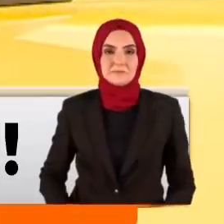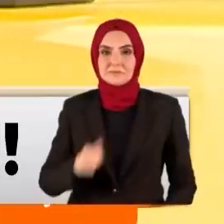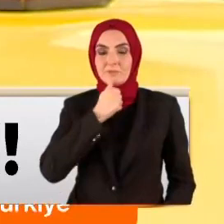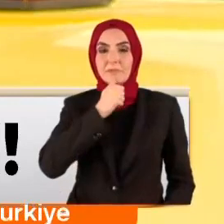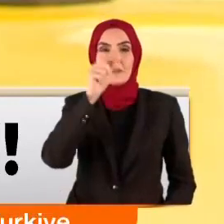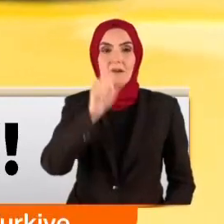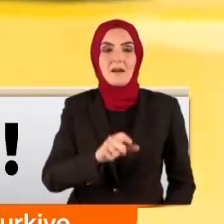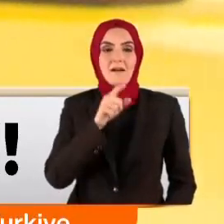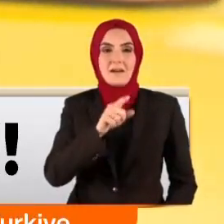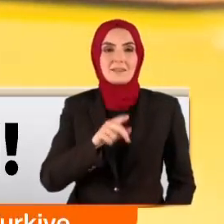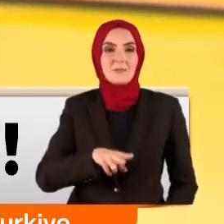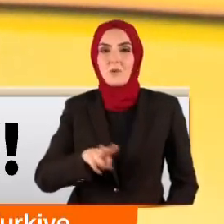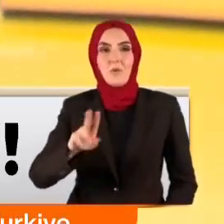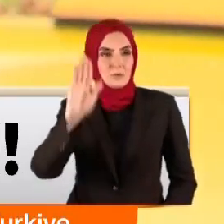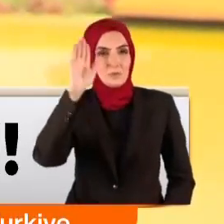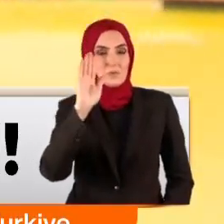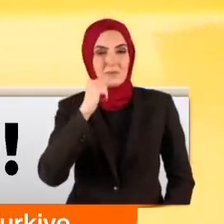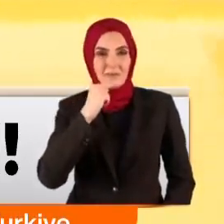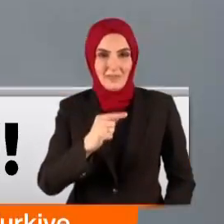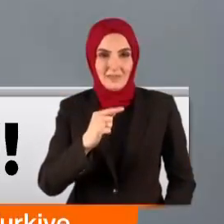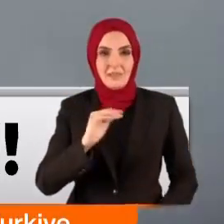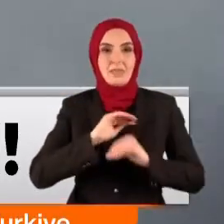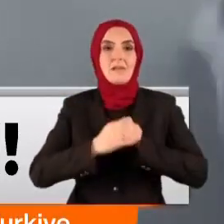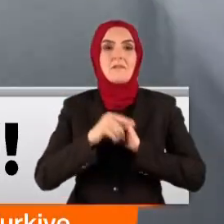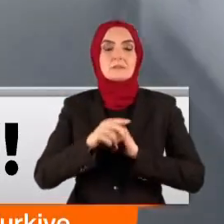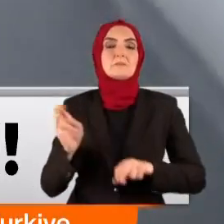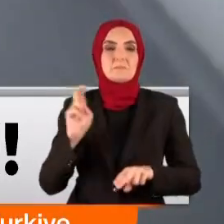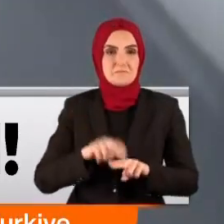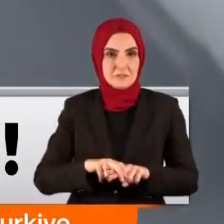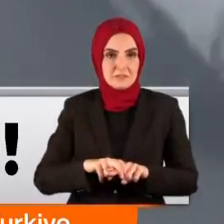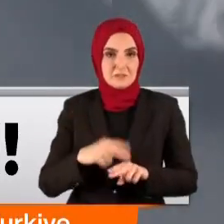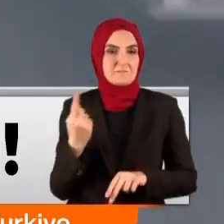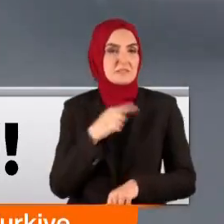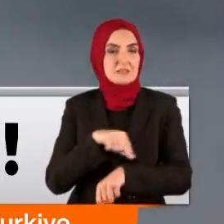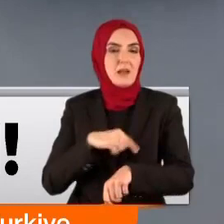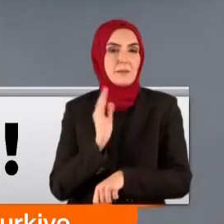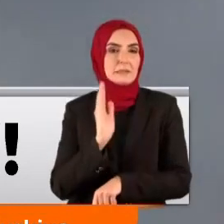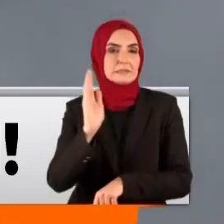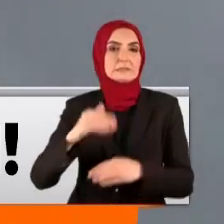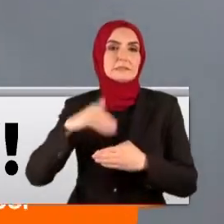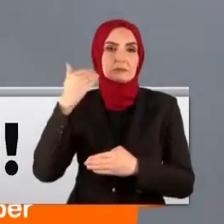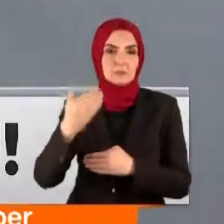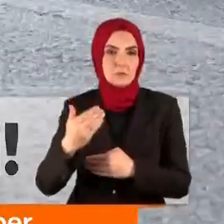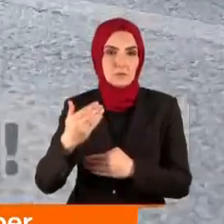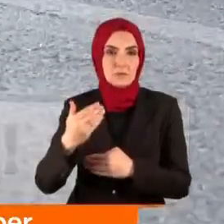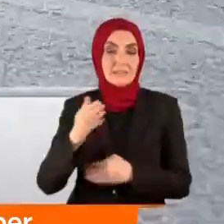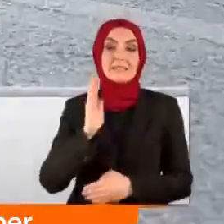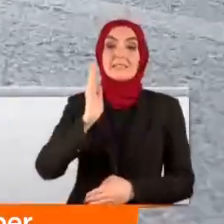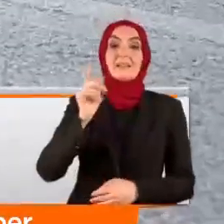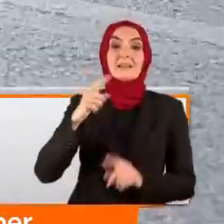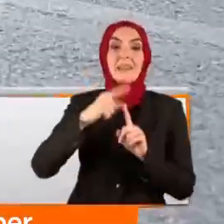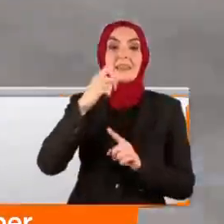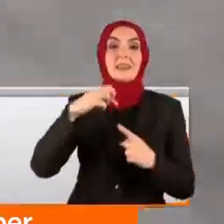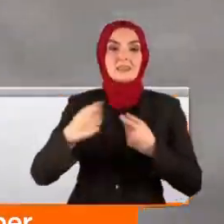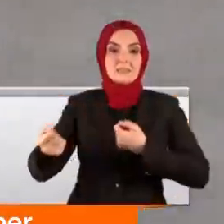yoldan çevirdiği taksiye bindi ve bir süre gittikten sonra şoföre ileride tır parkından babasını alacağını